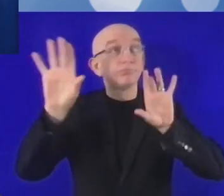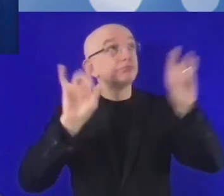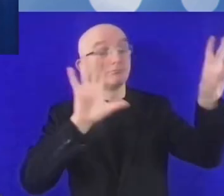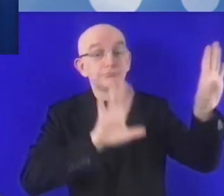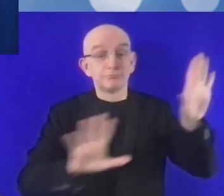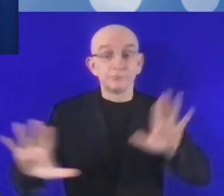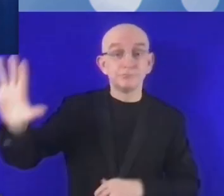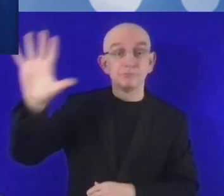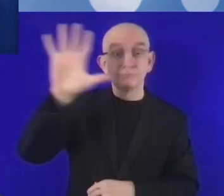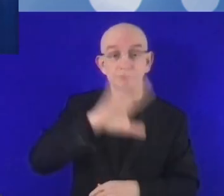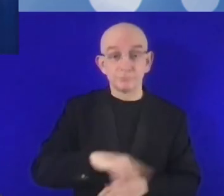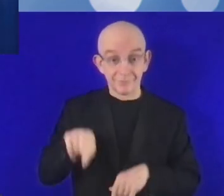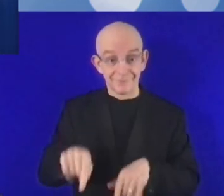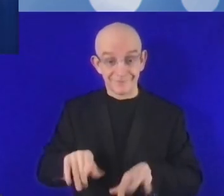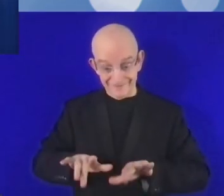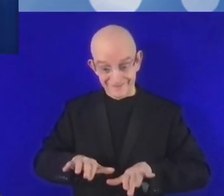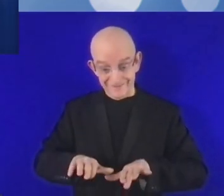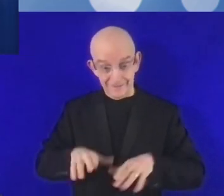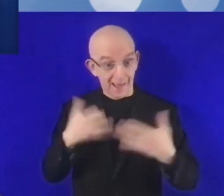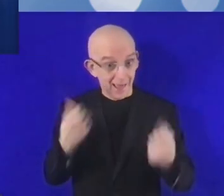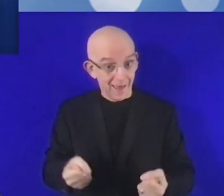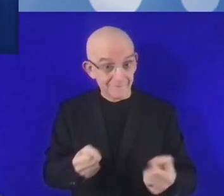100周年，他之前说，